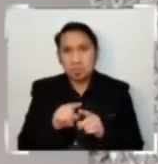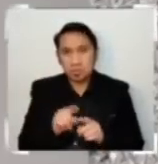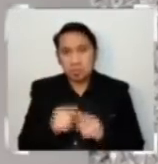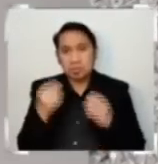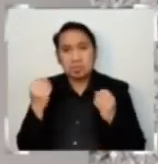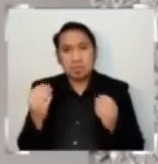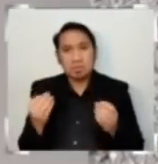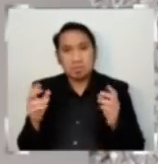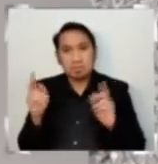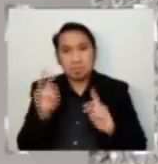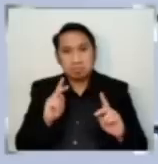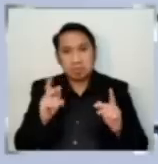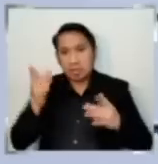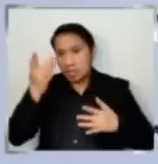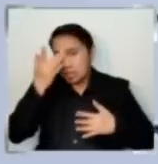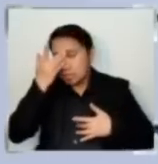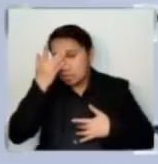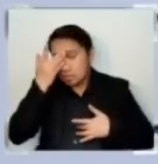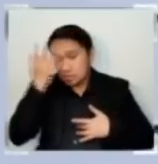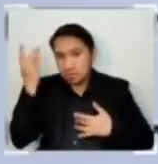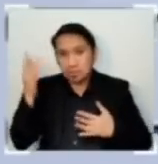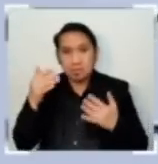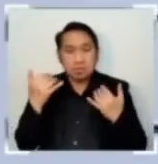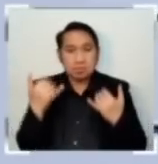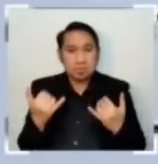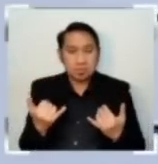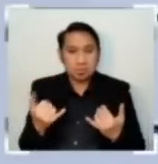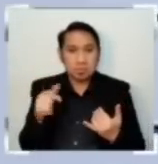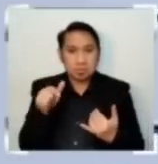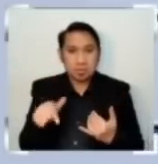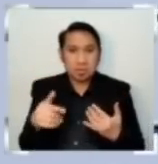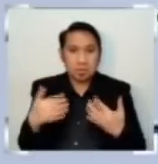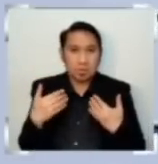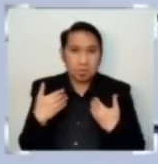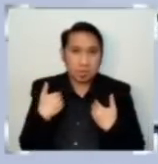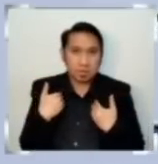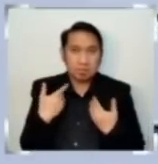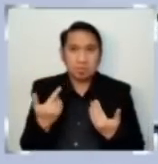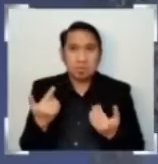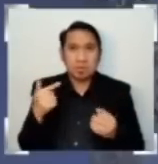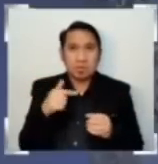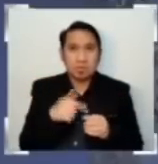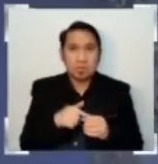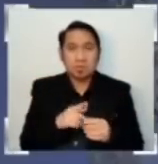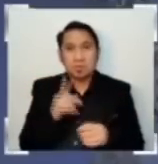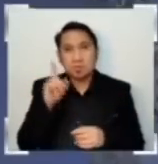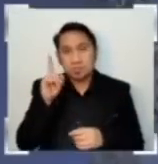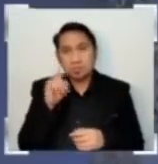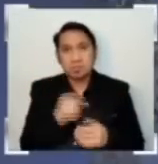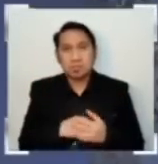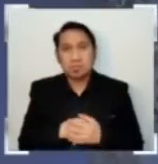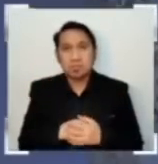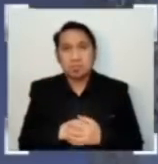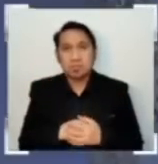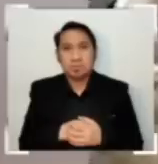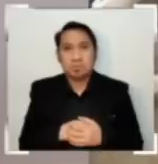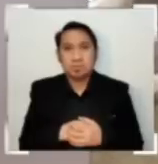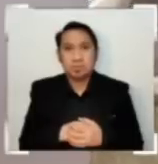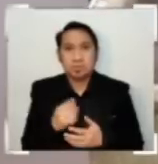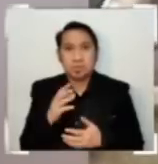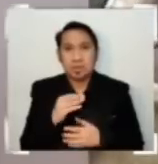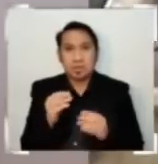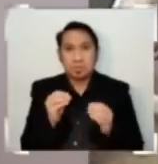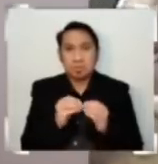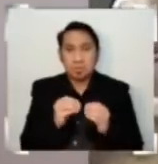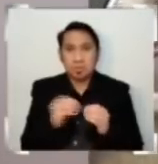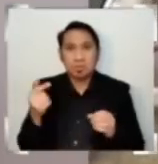di ba, until now, dapat na walang oil, nagka-oil na. Basta din, konti lang yung oil nila. Biglang dumami ang oil.